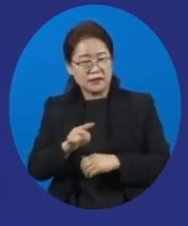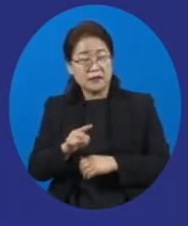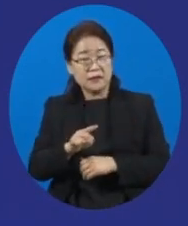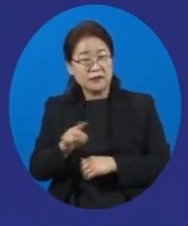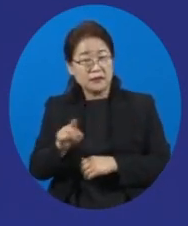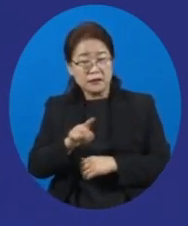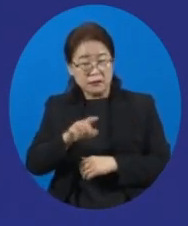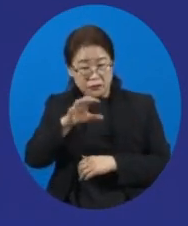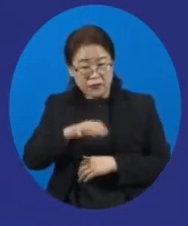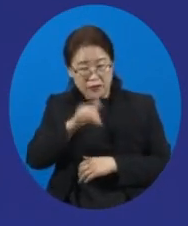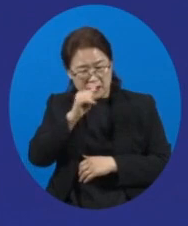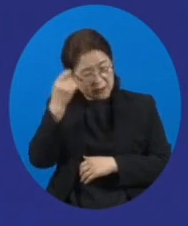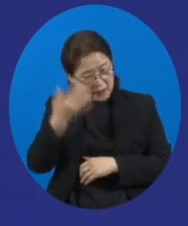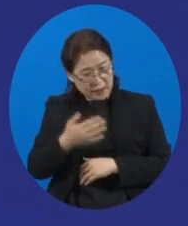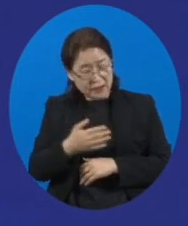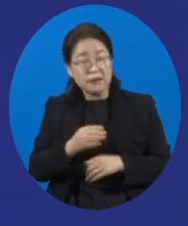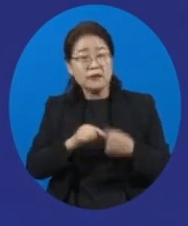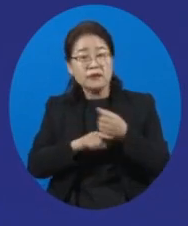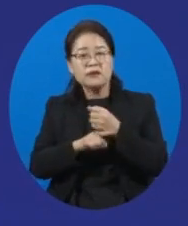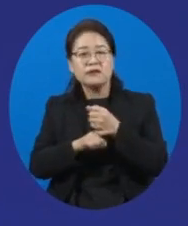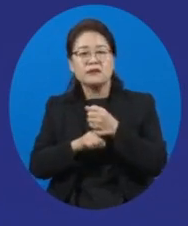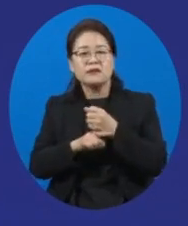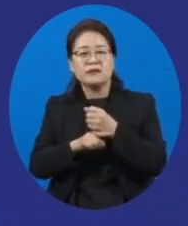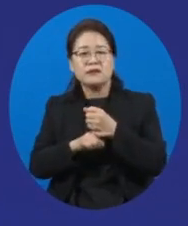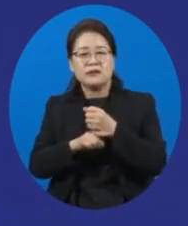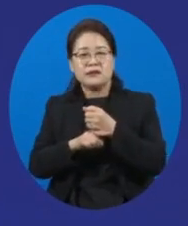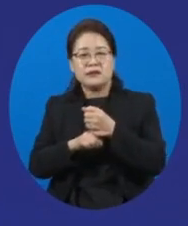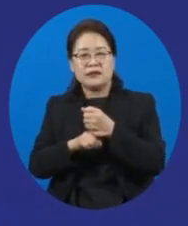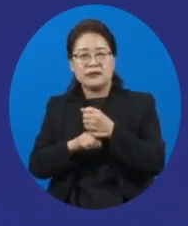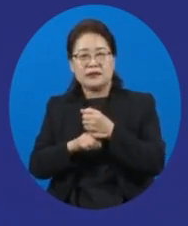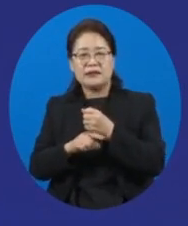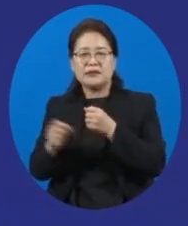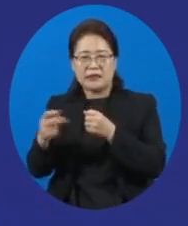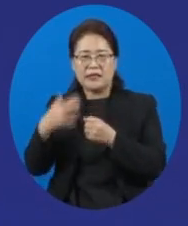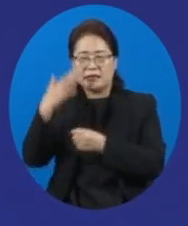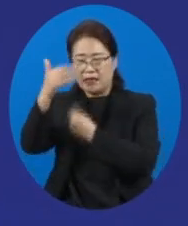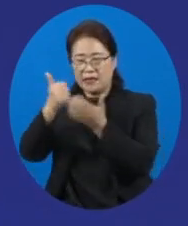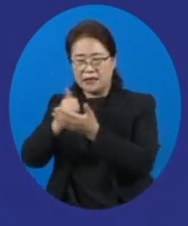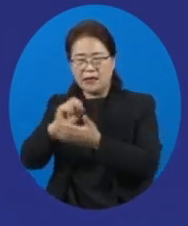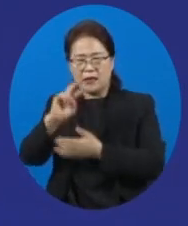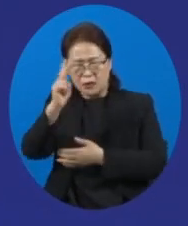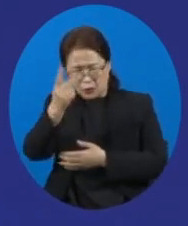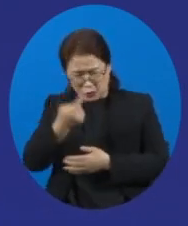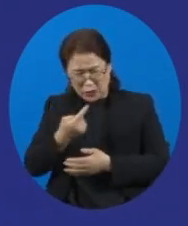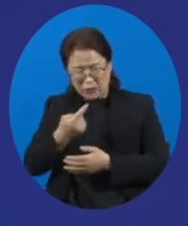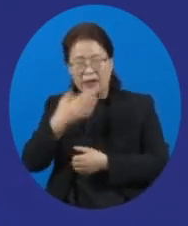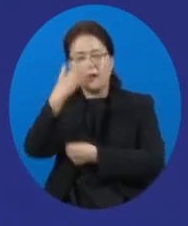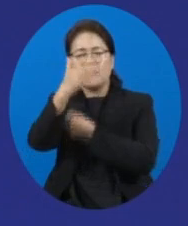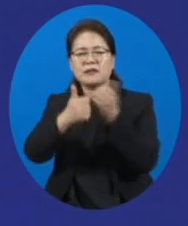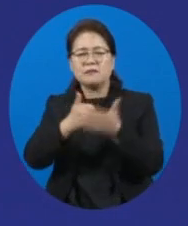이 말씀은 다시 내게로 돌아오라고 하는 하나님의 음성입니다.